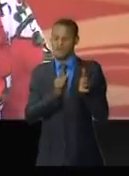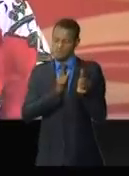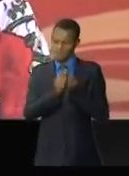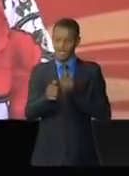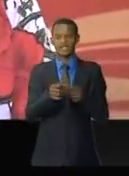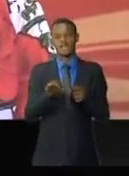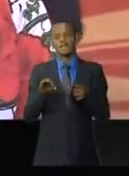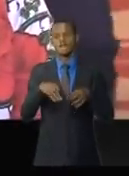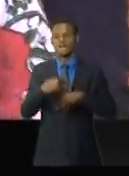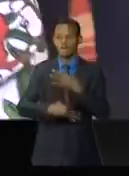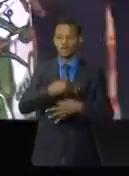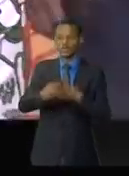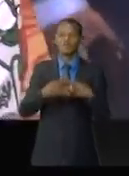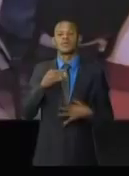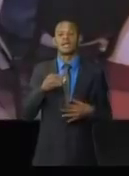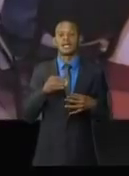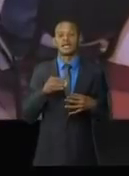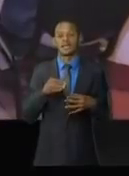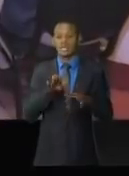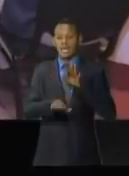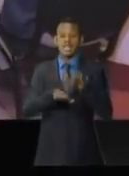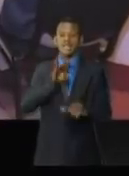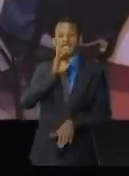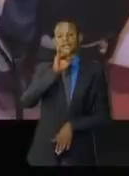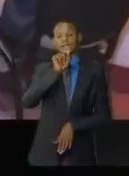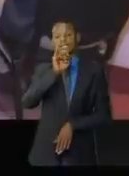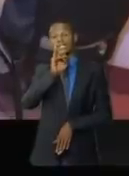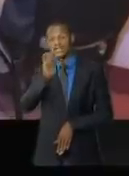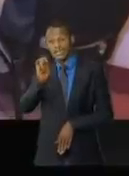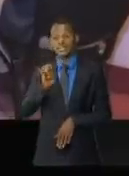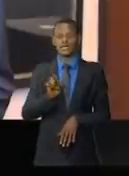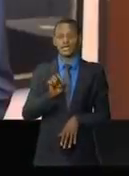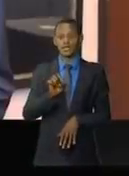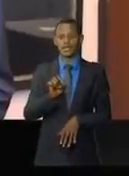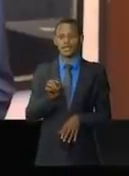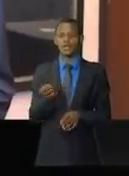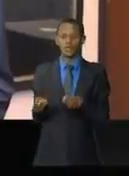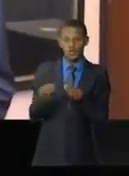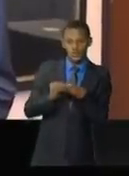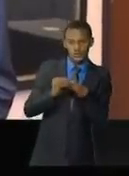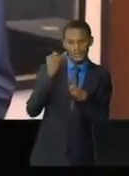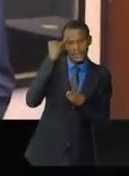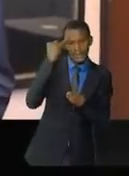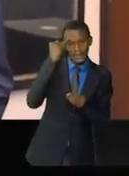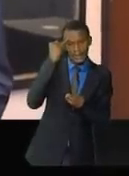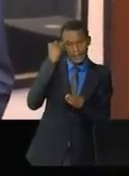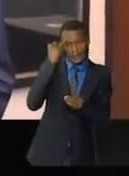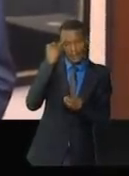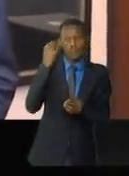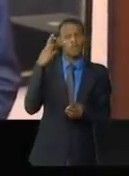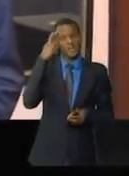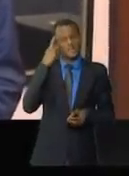processus ITIE en RDC, aussi d'initier un processus d'auto-réflexion pour des probables changements